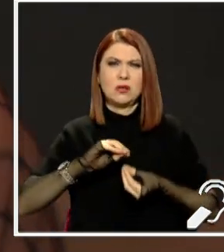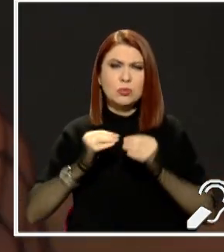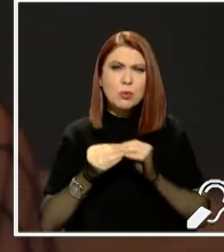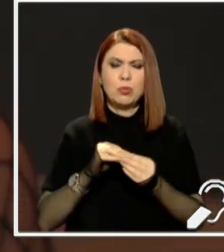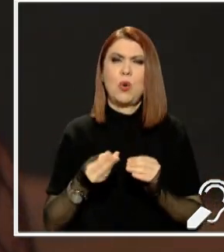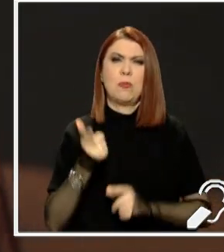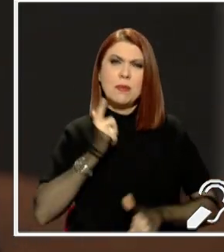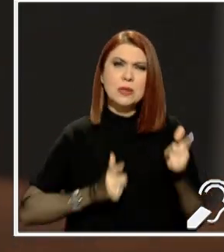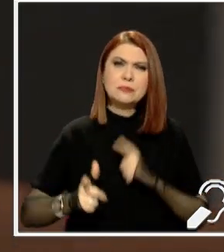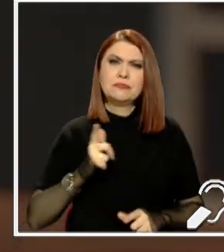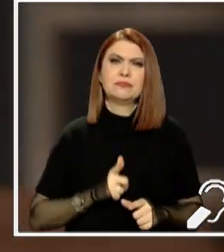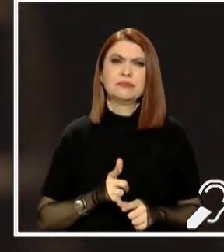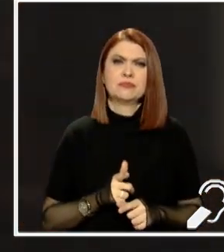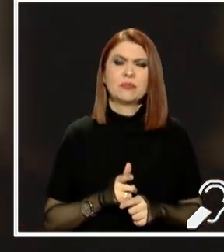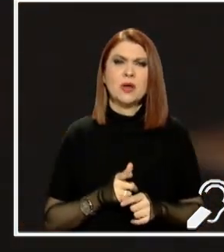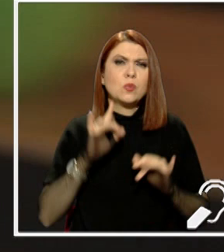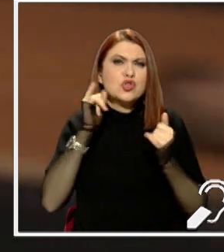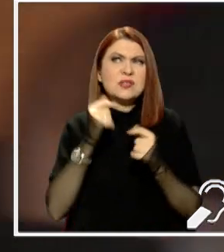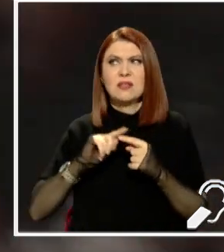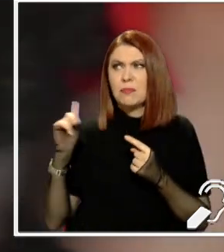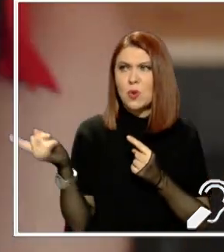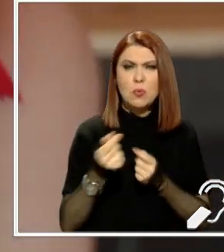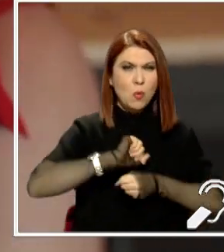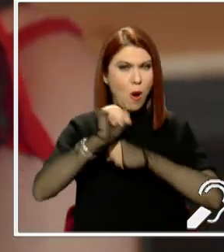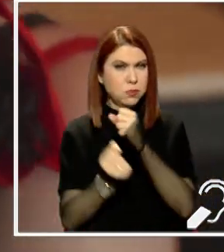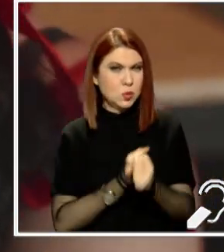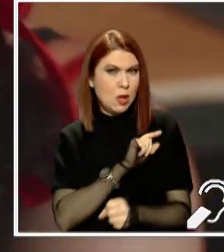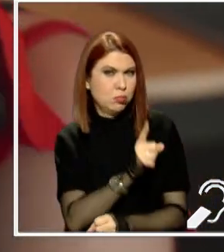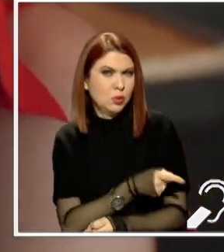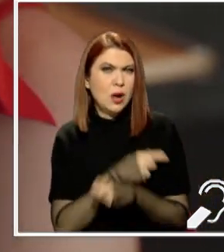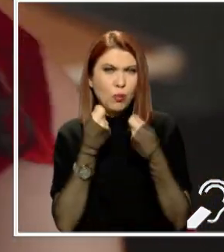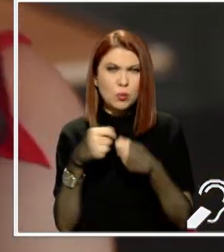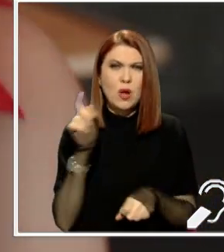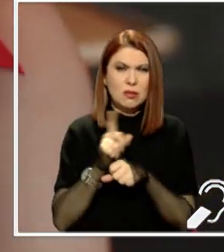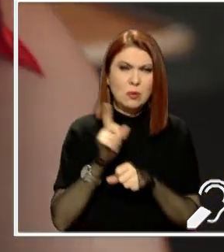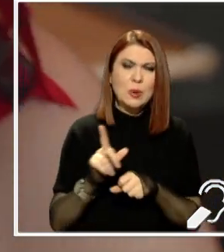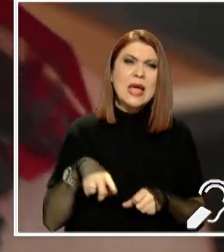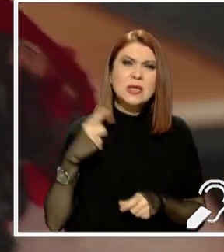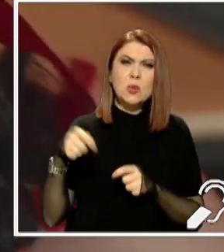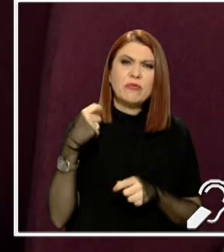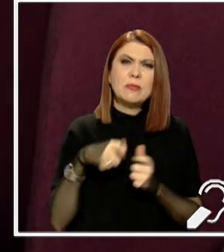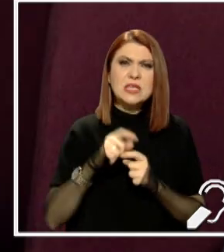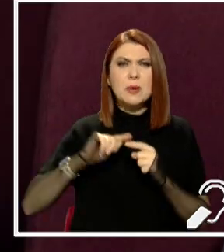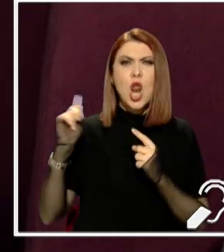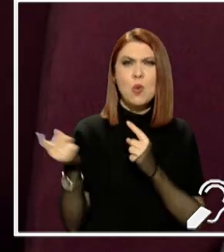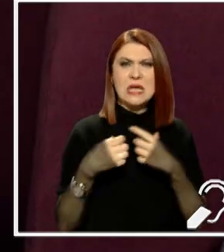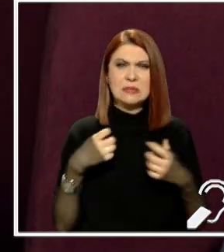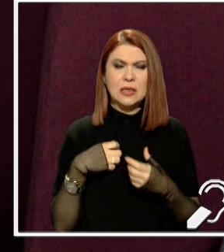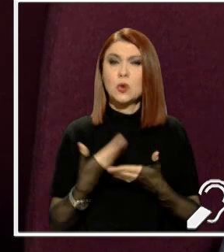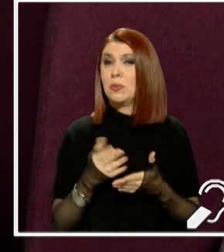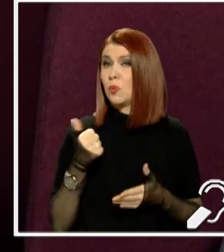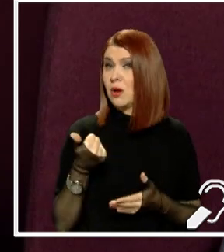sistemul, cu lisele, cu lumea, cu abuzul de putere, cu toate lucrurile astea. Cumva este un film despre lumea spectacolului, pentru